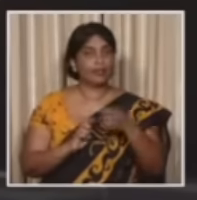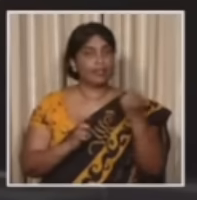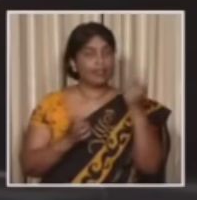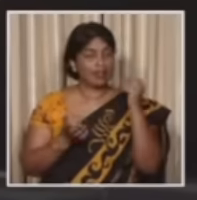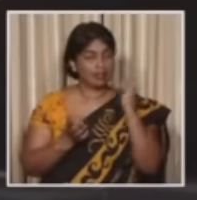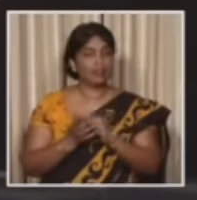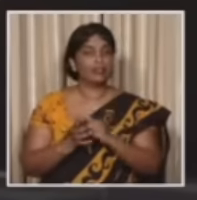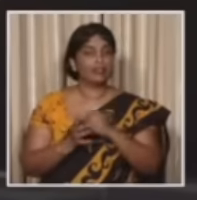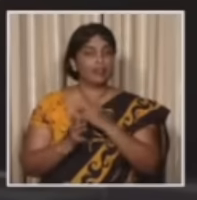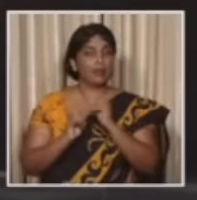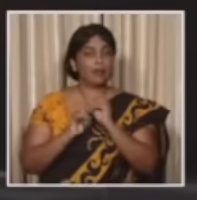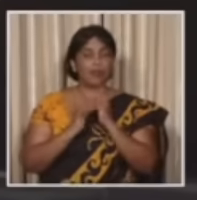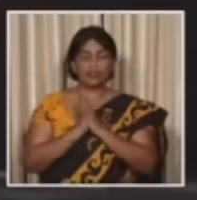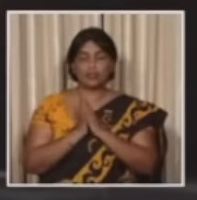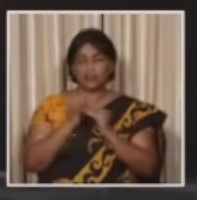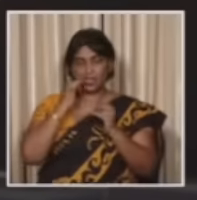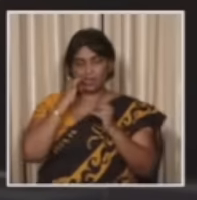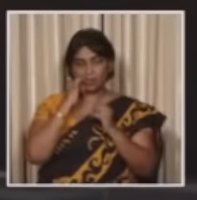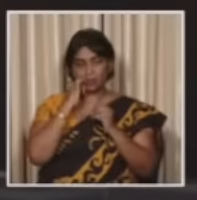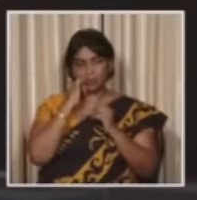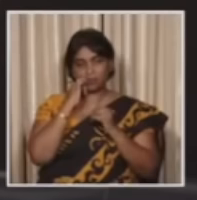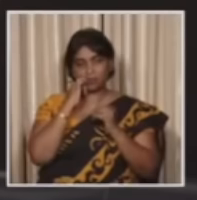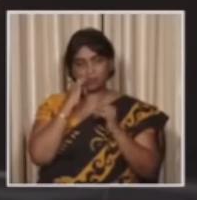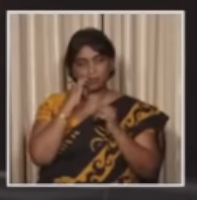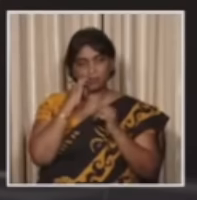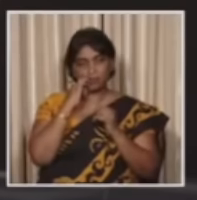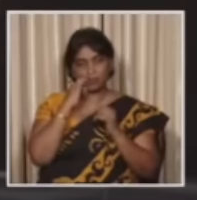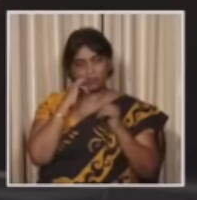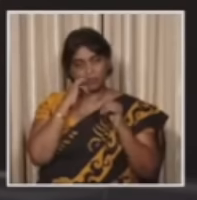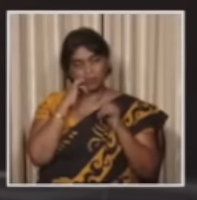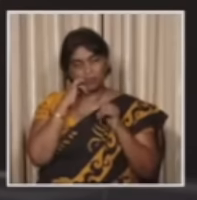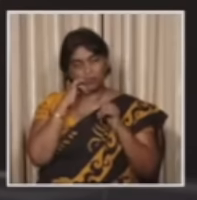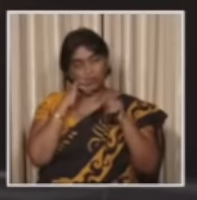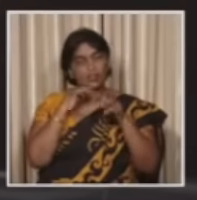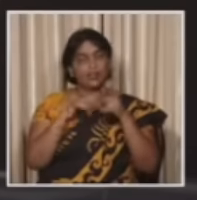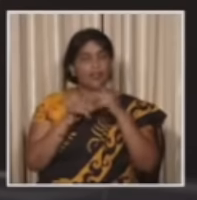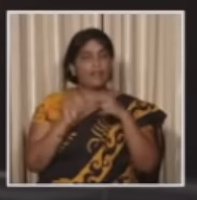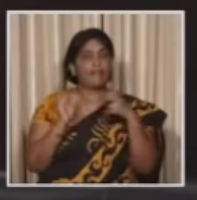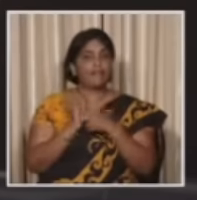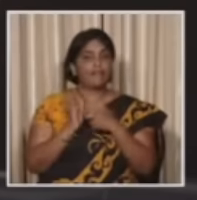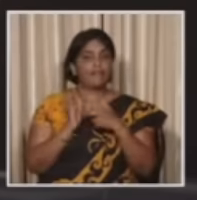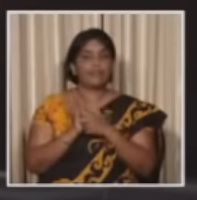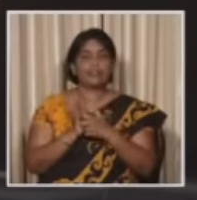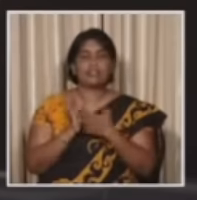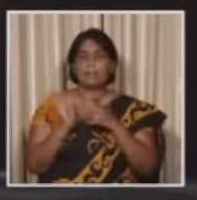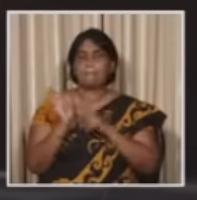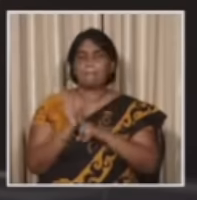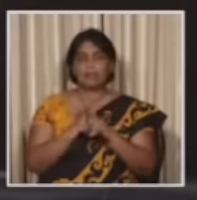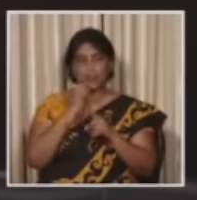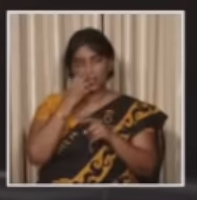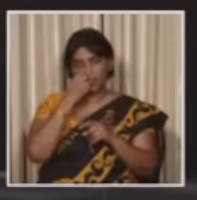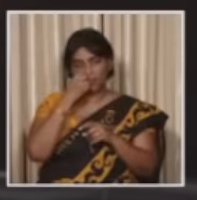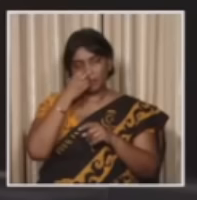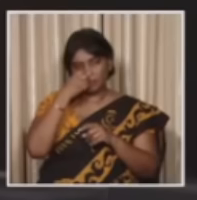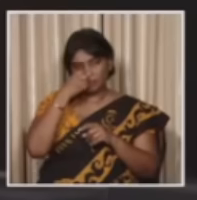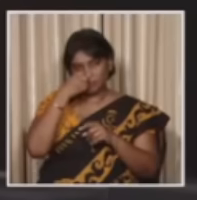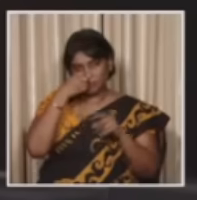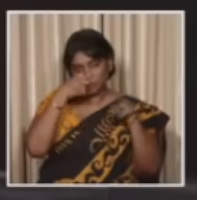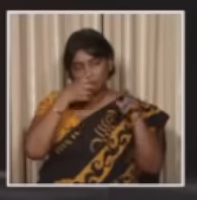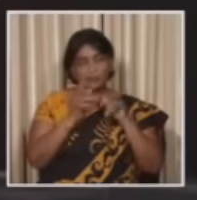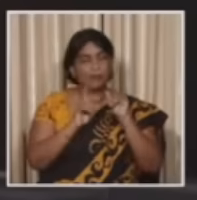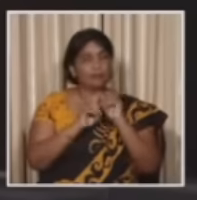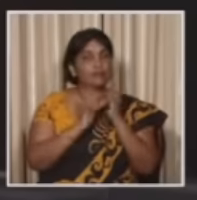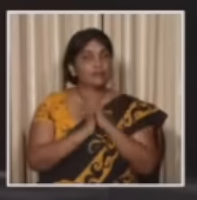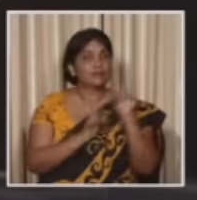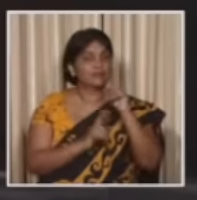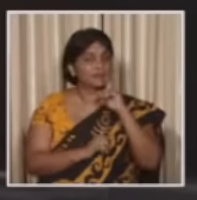තියෙනවා ඉමිග්‍රේෂන් කවුන්ට් එකට ඉස්සලා ආවහම මෙයාගේ වීසා එක එක්ස්පයර්ඩ් එතකොට ඉමිග්‍රේෂන් කවුන්ට් එකෙන්